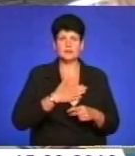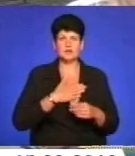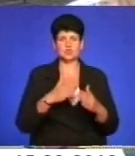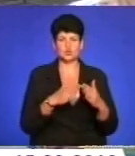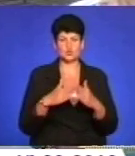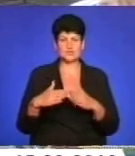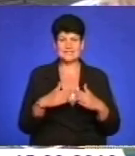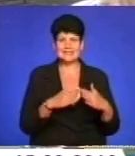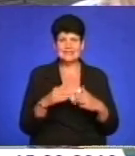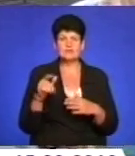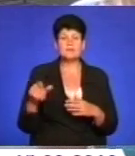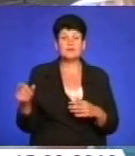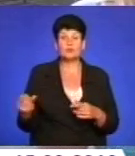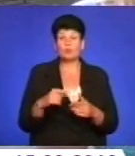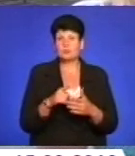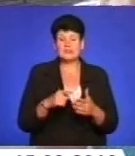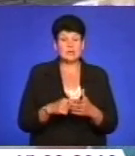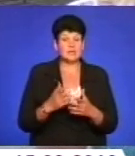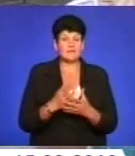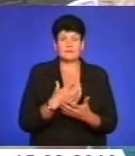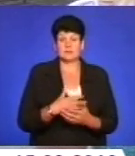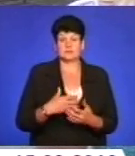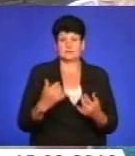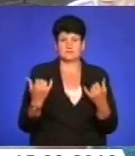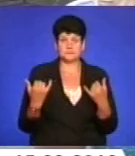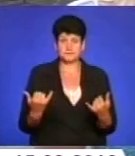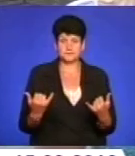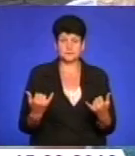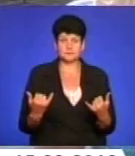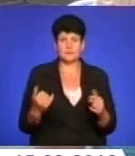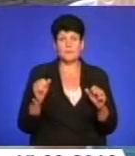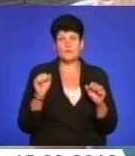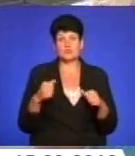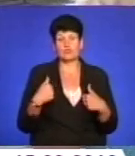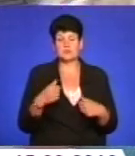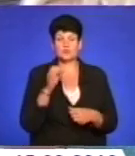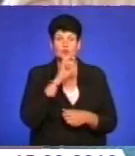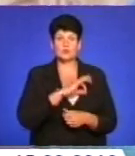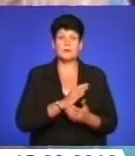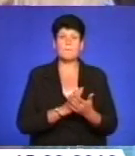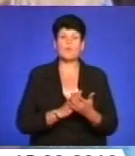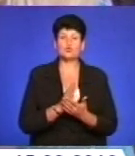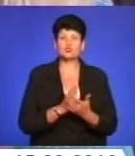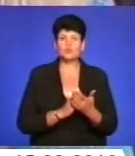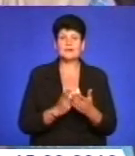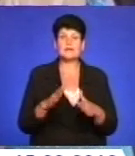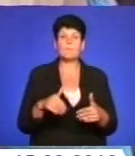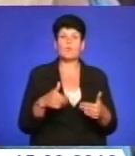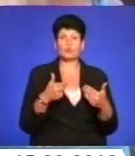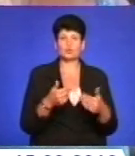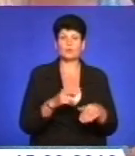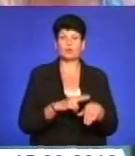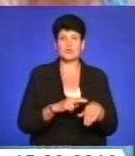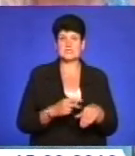Тому питання, як на мене, зараз є досить актуальне. І, можливо, ми скористаємося послугами, які пропонує